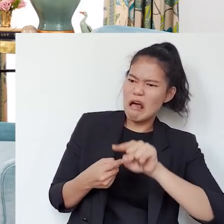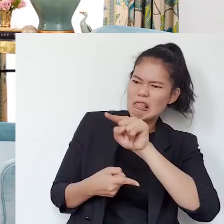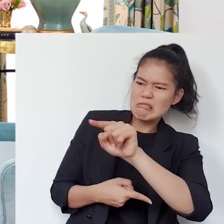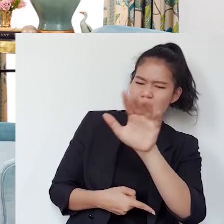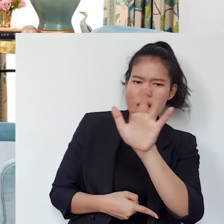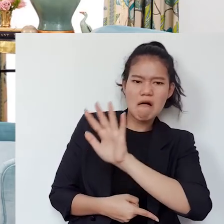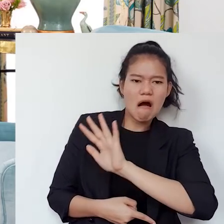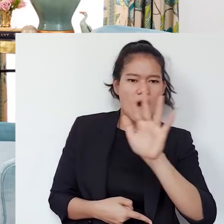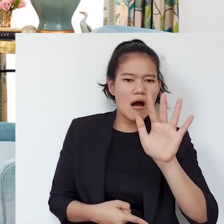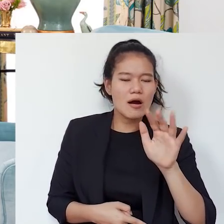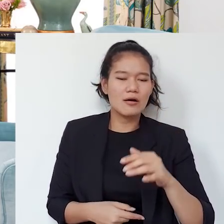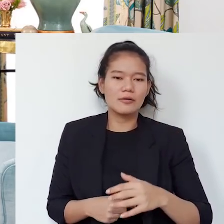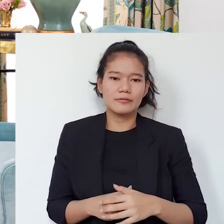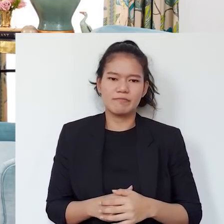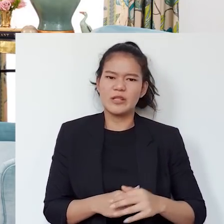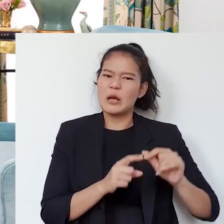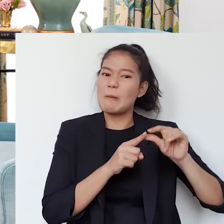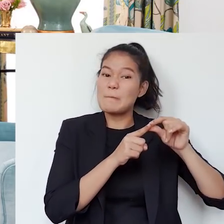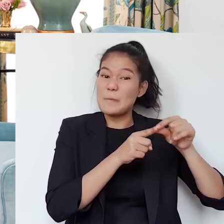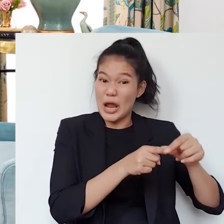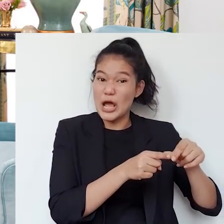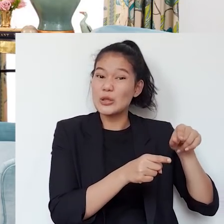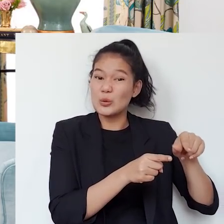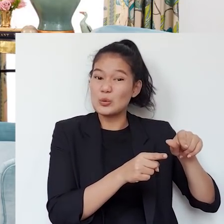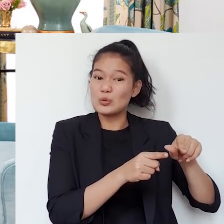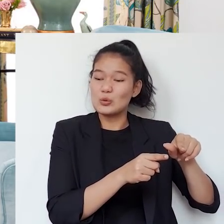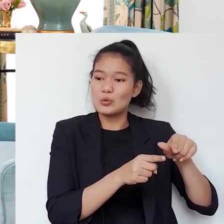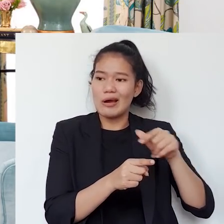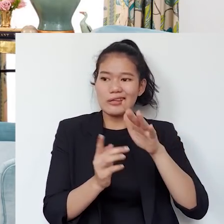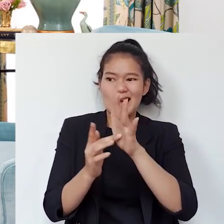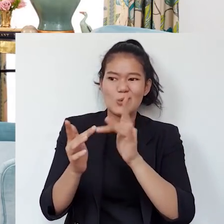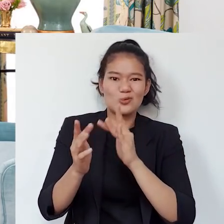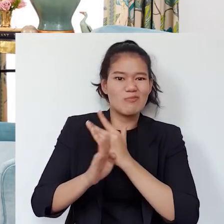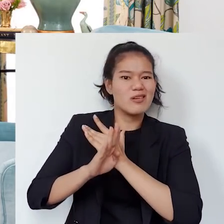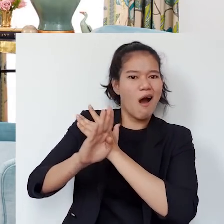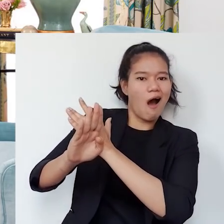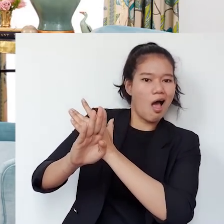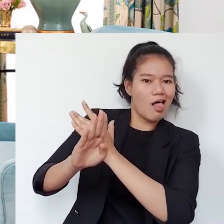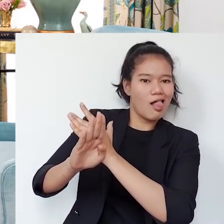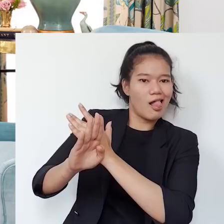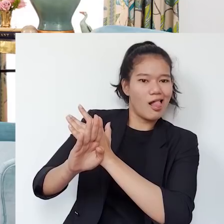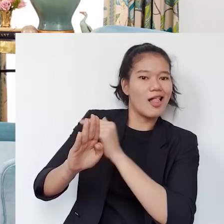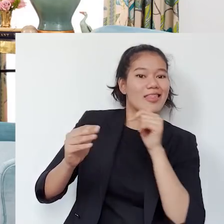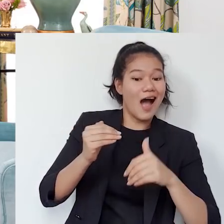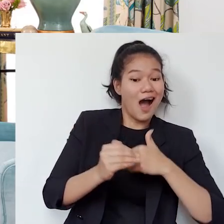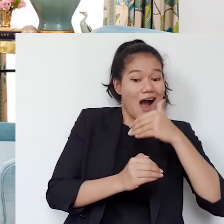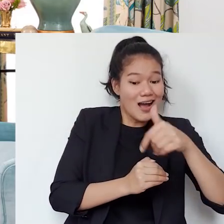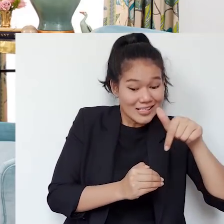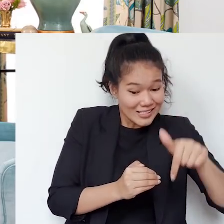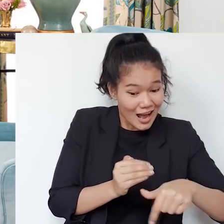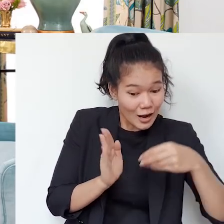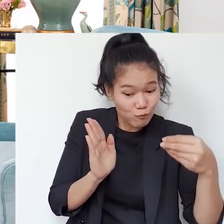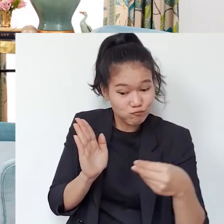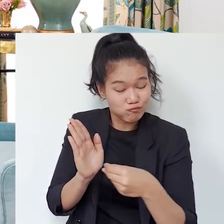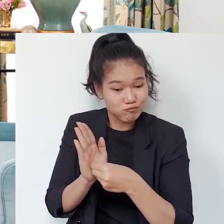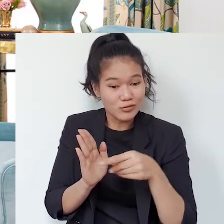dia. Petrus yang menyangkal Yesus itu yang sekarang kita baca dipenuhi oleh Roh